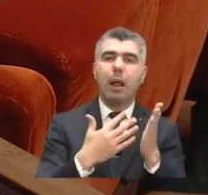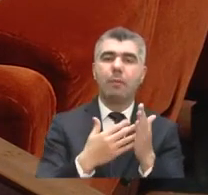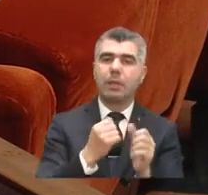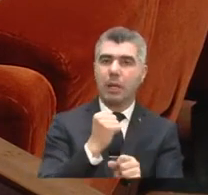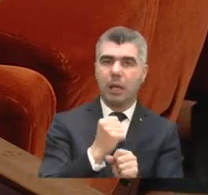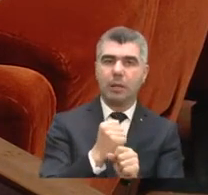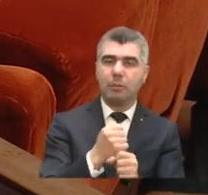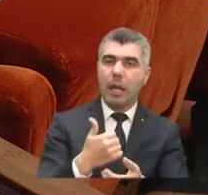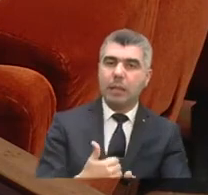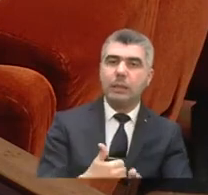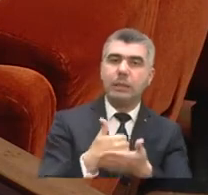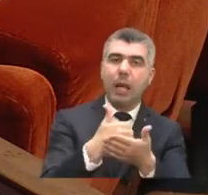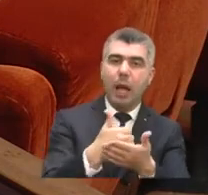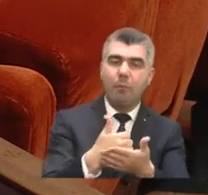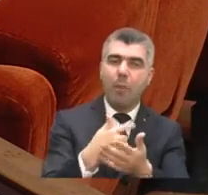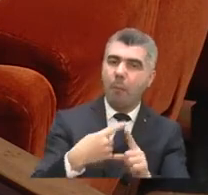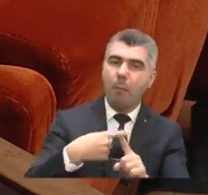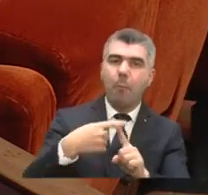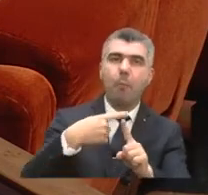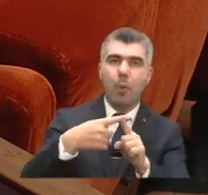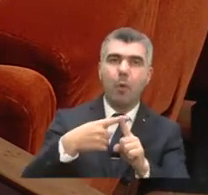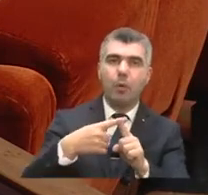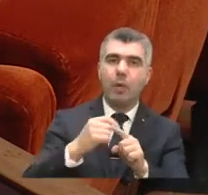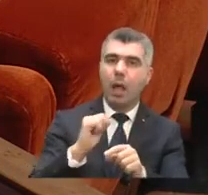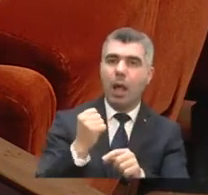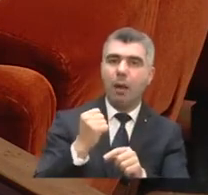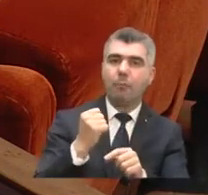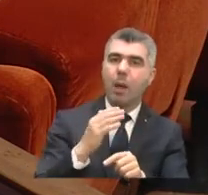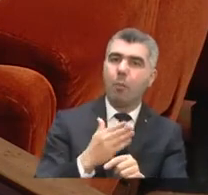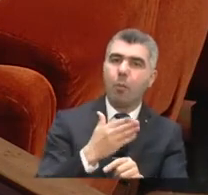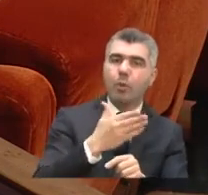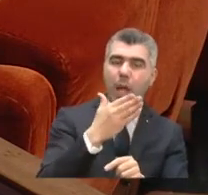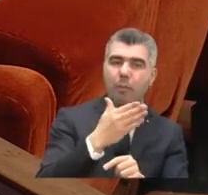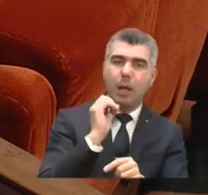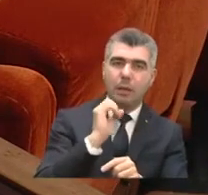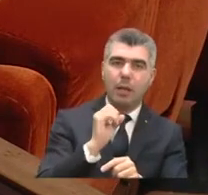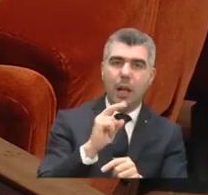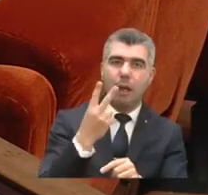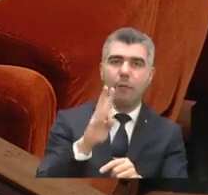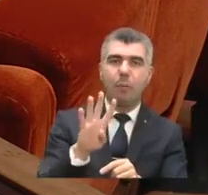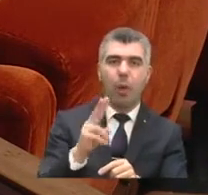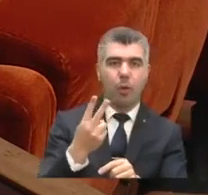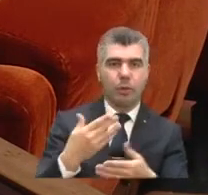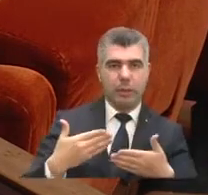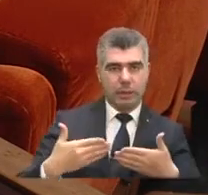هذاك الدعم يكون أفضل في السنوات المقبلة ابتداء من سنة 2024. وشكرا.